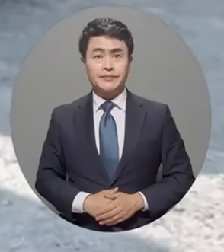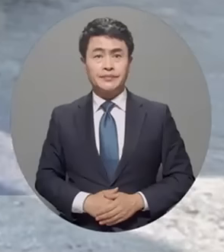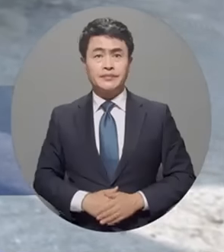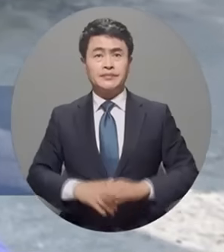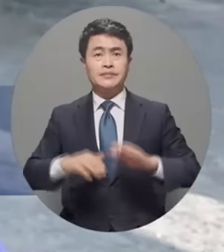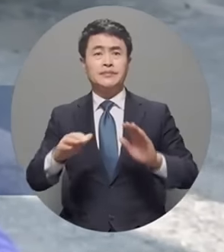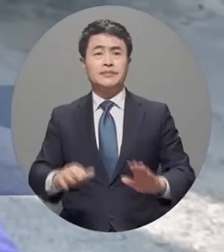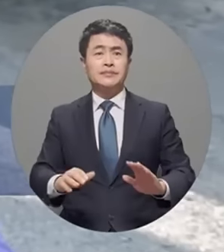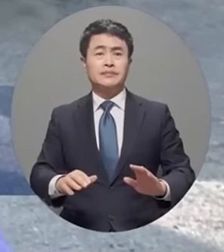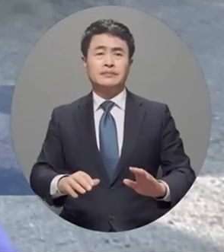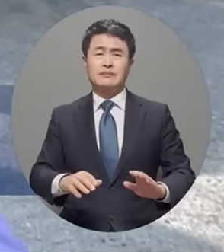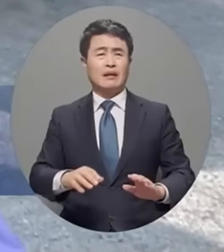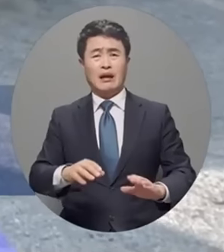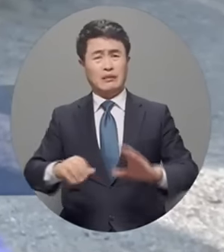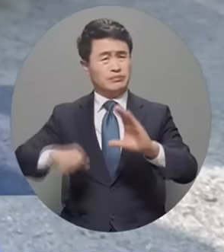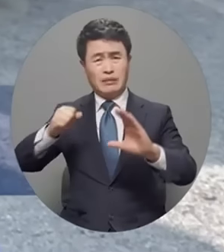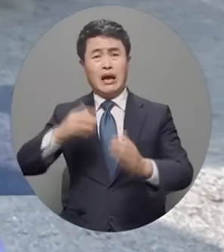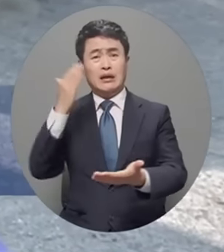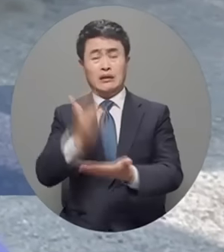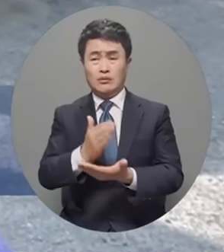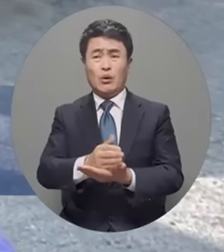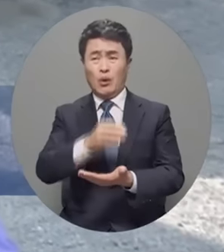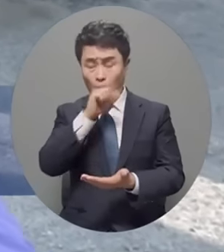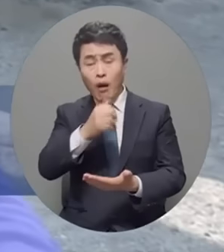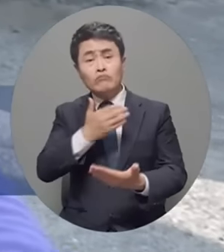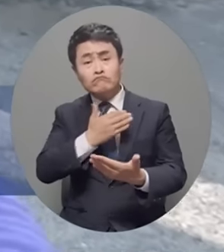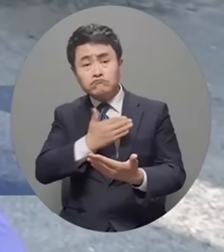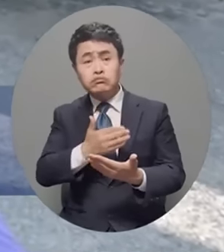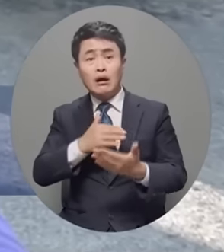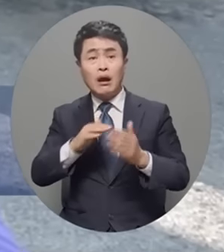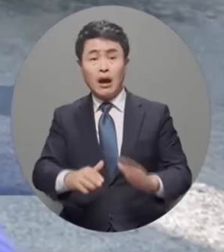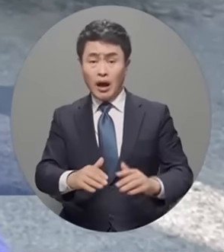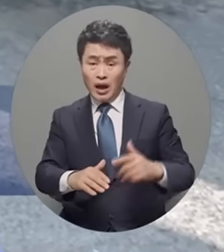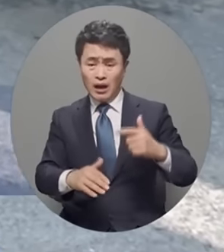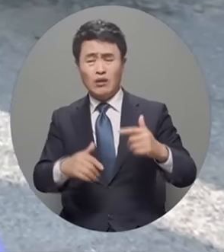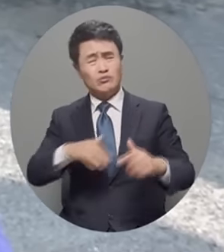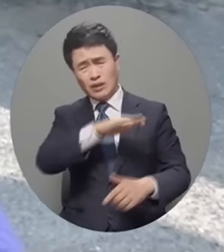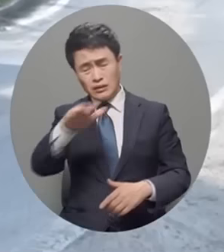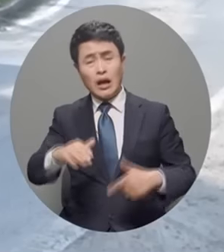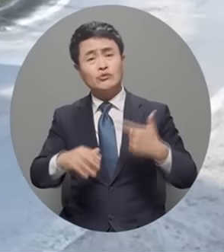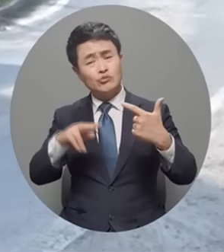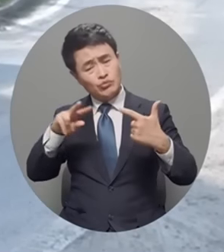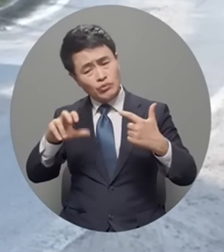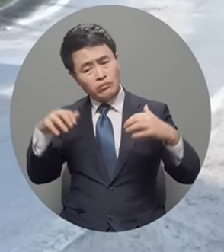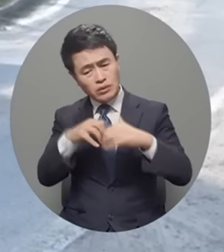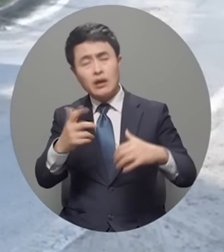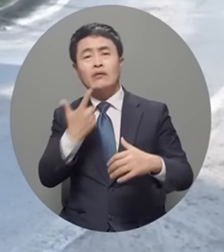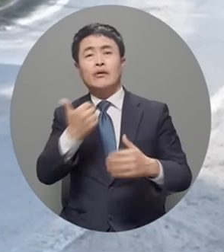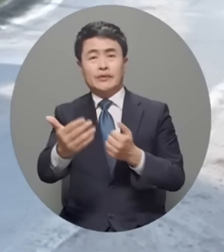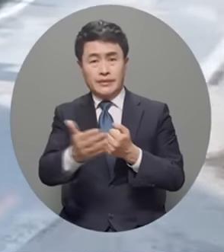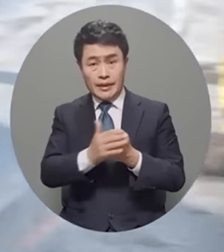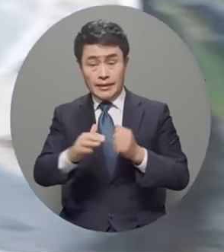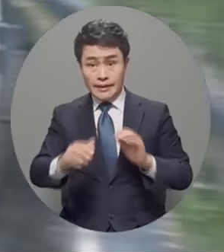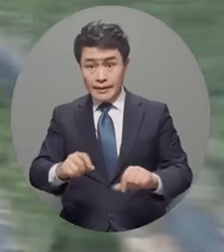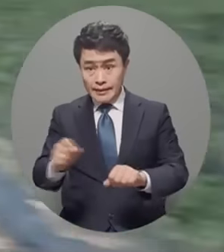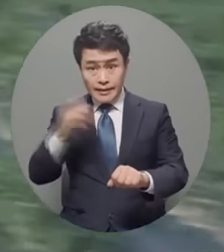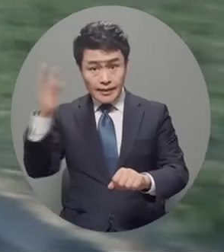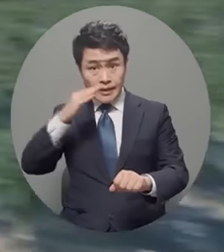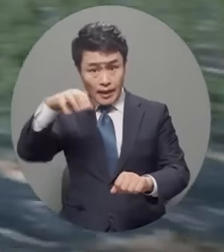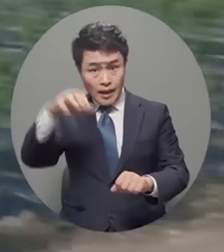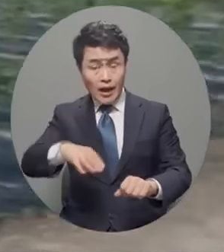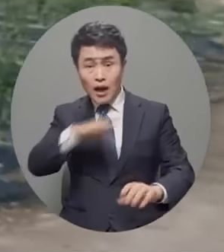안 오는 게 좋아, 나는. 불안하죠. 우리나라 다 유교 겪은 사람들인데. 특히 남쪽에서 대북